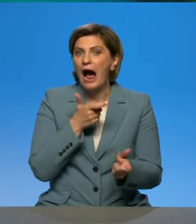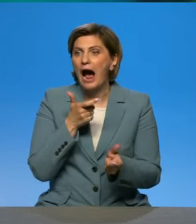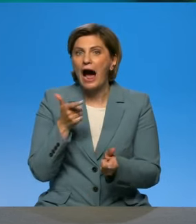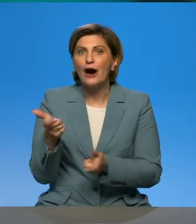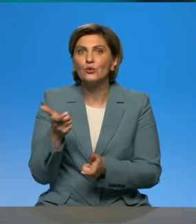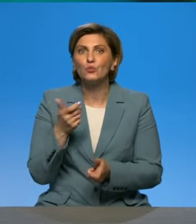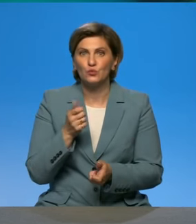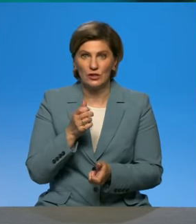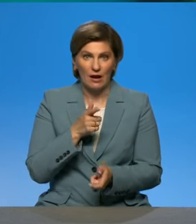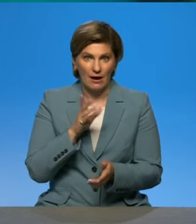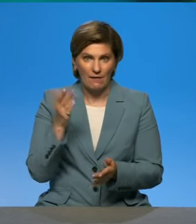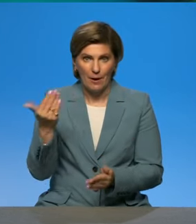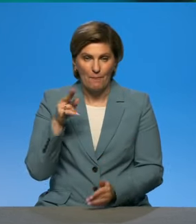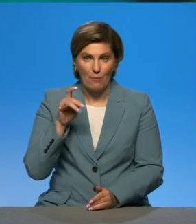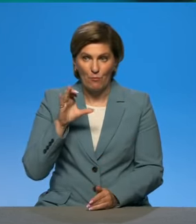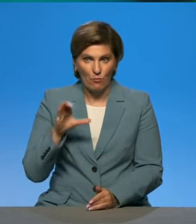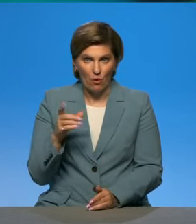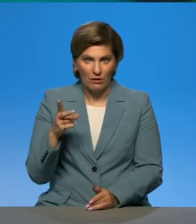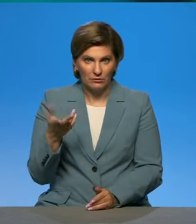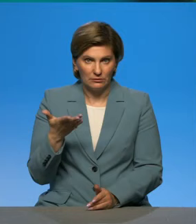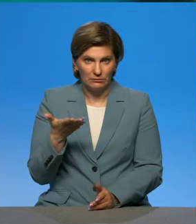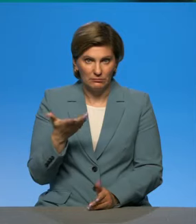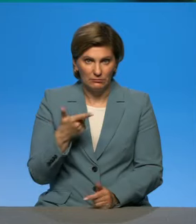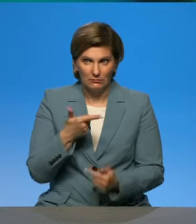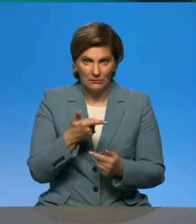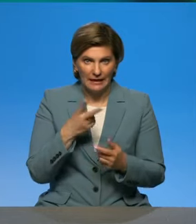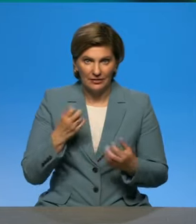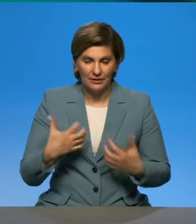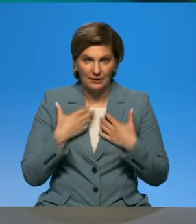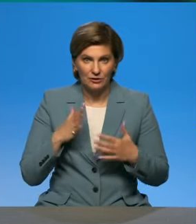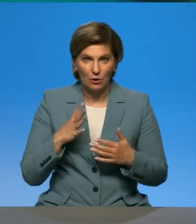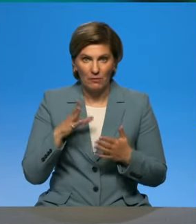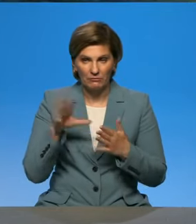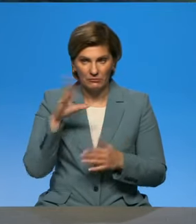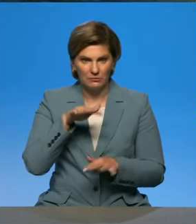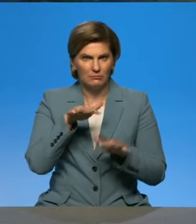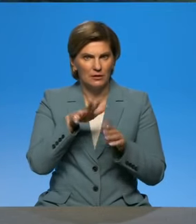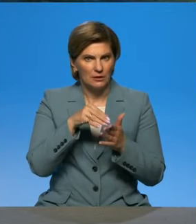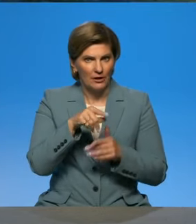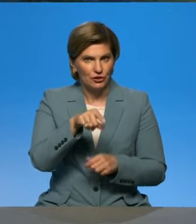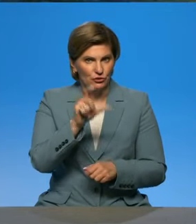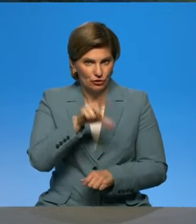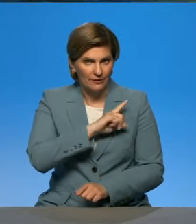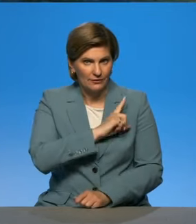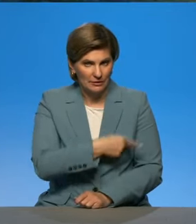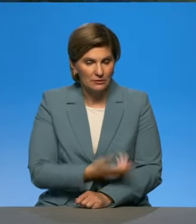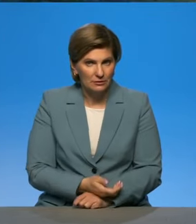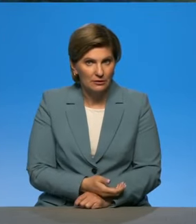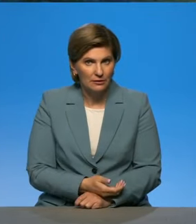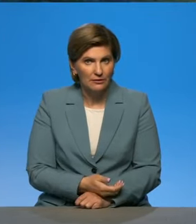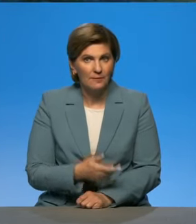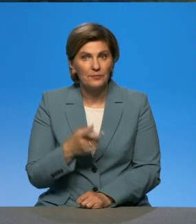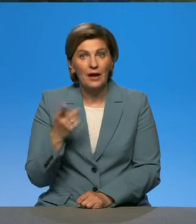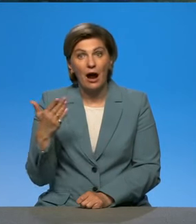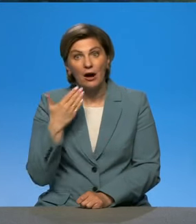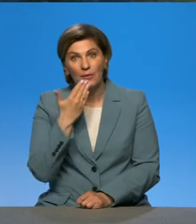свое даже не нужно. Что это человек с невероятной силой. Ну, а это же мог быть, знаете, билет до циновки